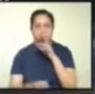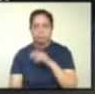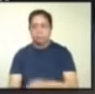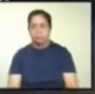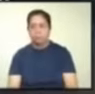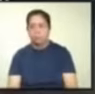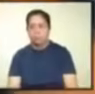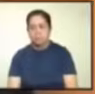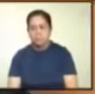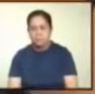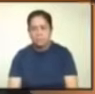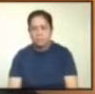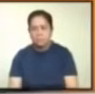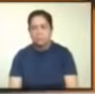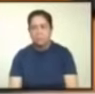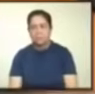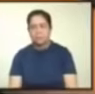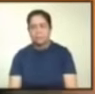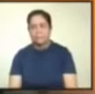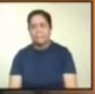Isud.